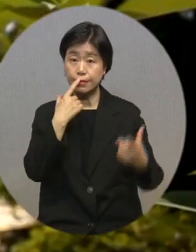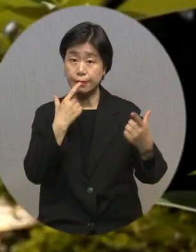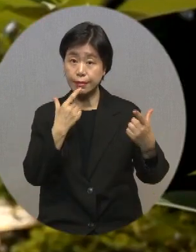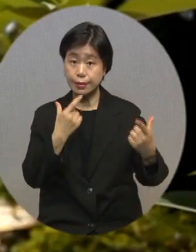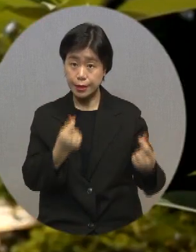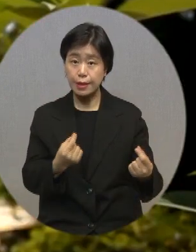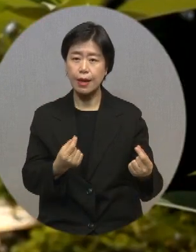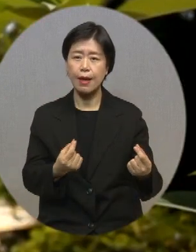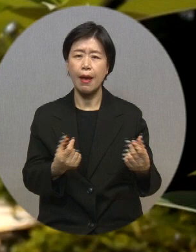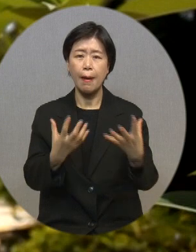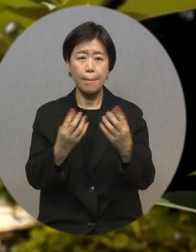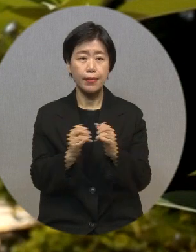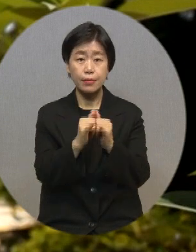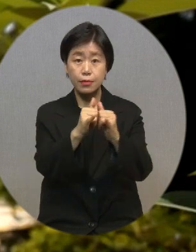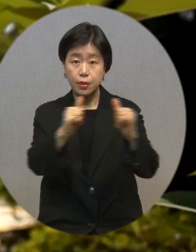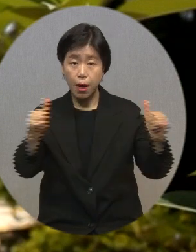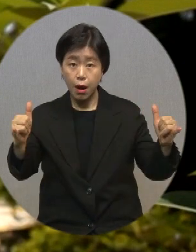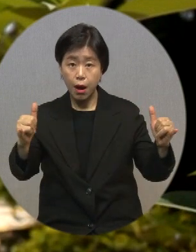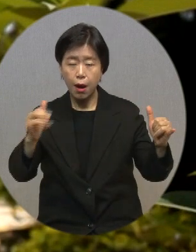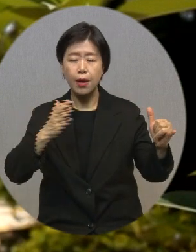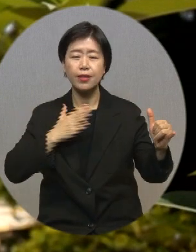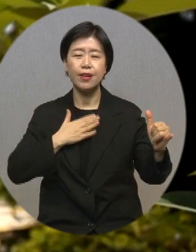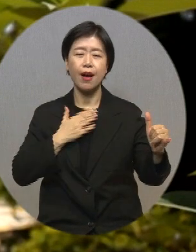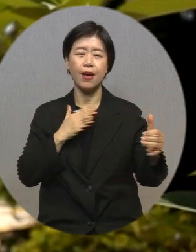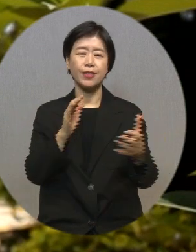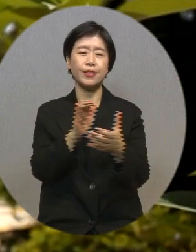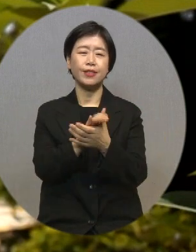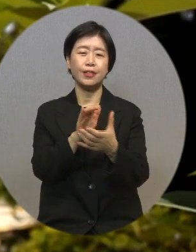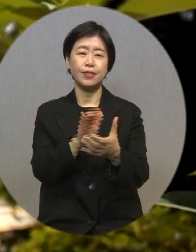이렇게 많은 이들 모두가 나의